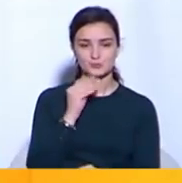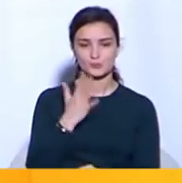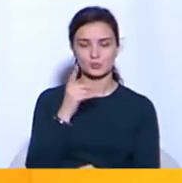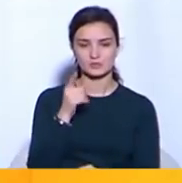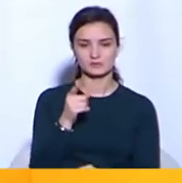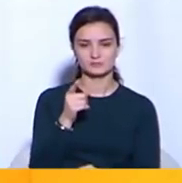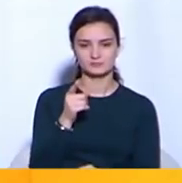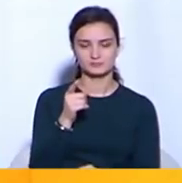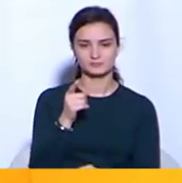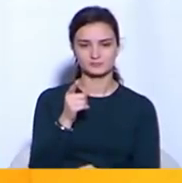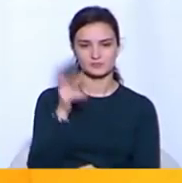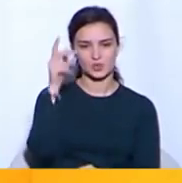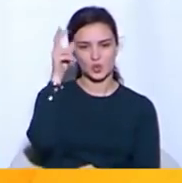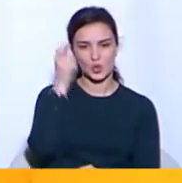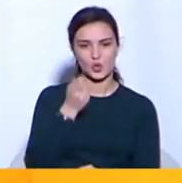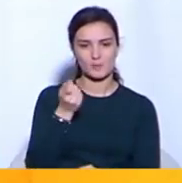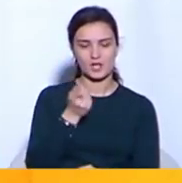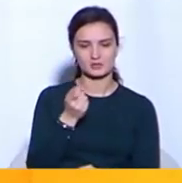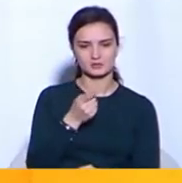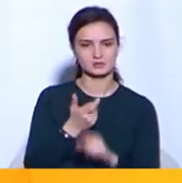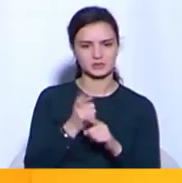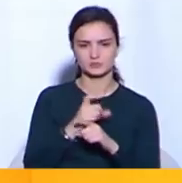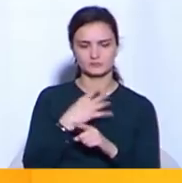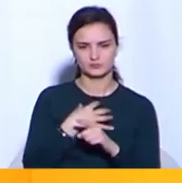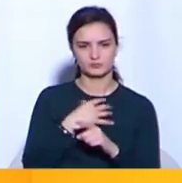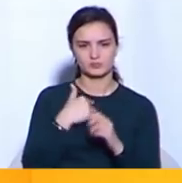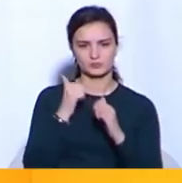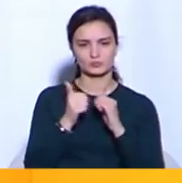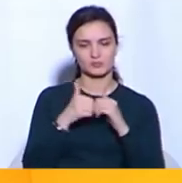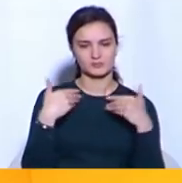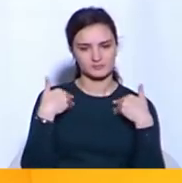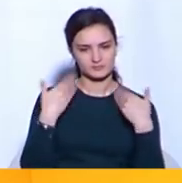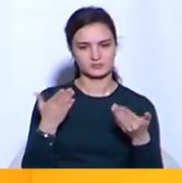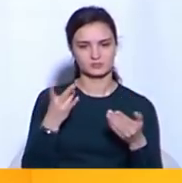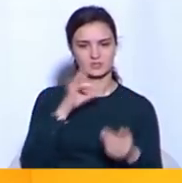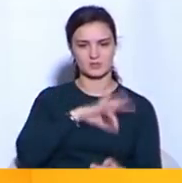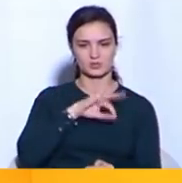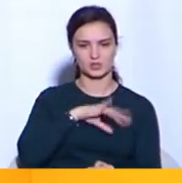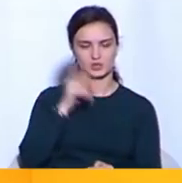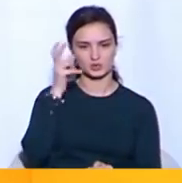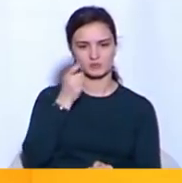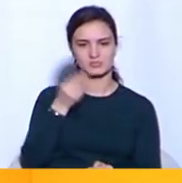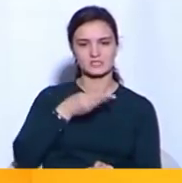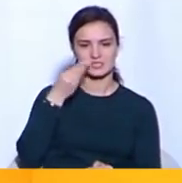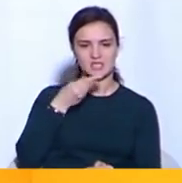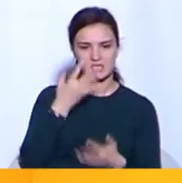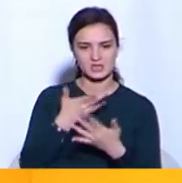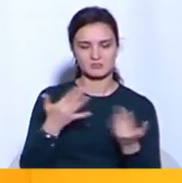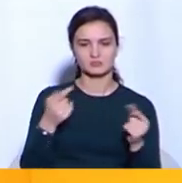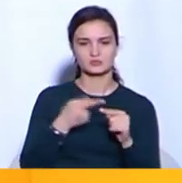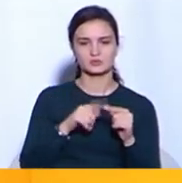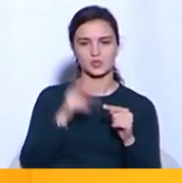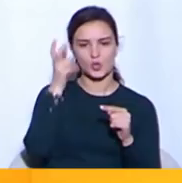თქვენ ახლა ხორბალი, ჯეჯილი, ძალიან აქტუალური თემაა და მე სულ გირჩევთ ხოლმე გამოიყენოთ ჯეჯილი წვნიანებში,